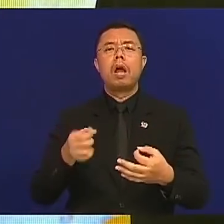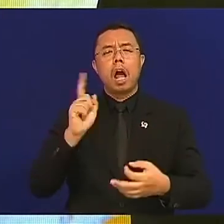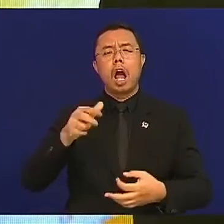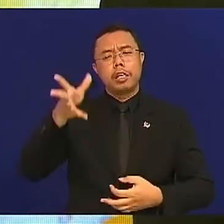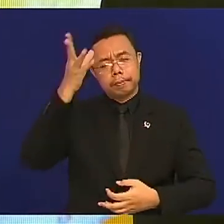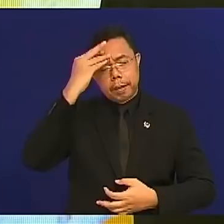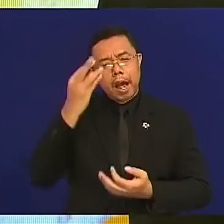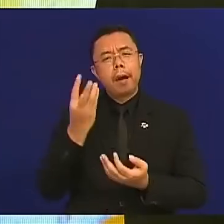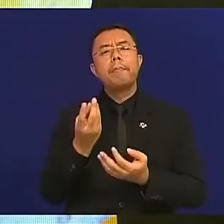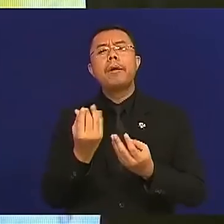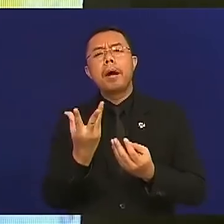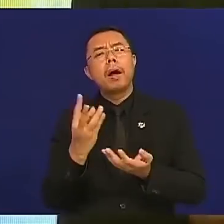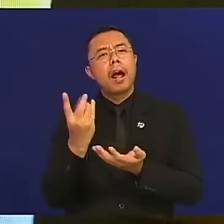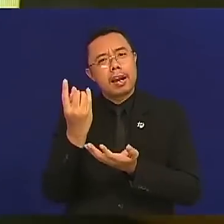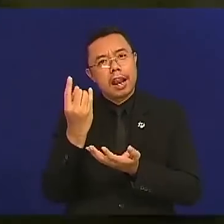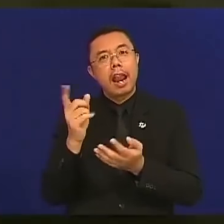Memahami nilai jiwa.